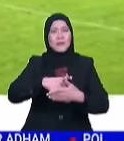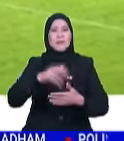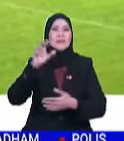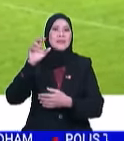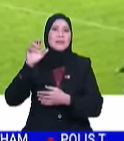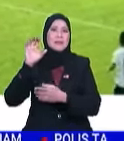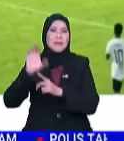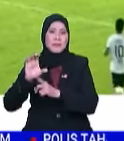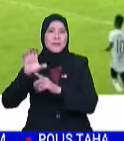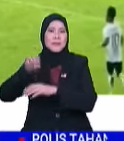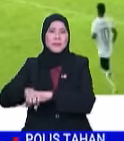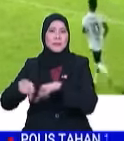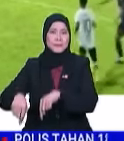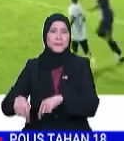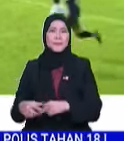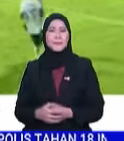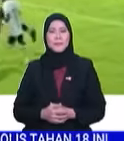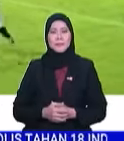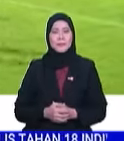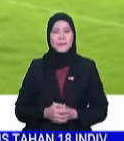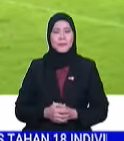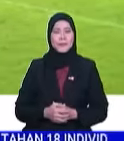Ceras malam ini.